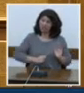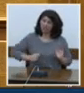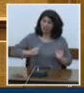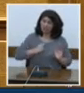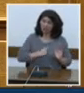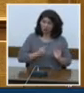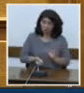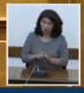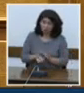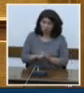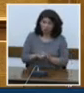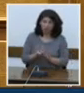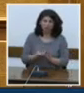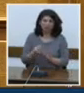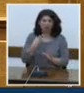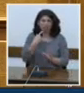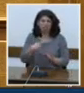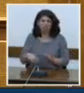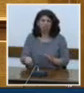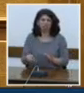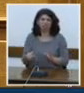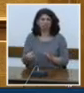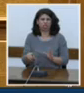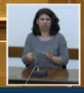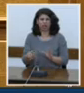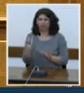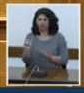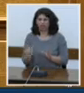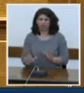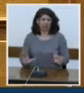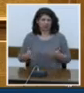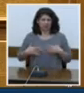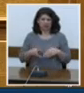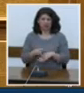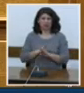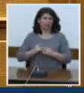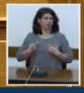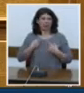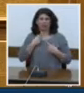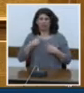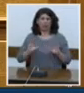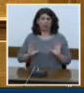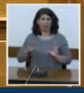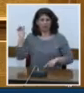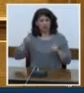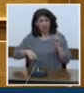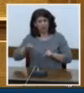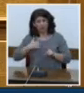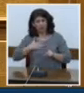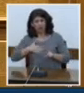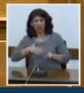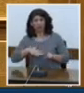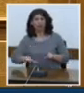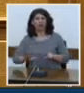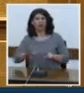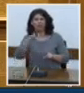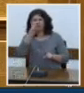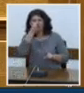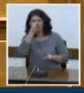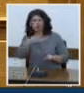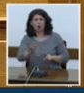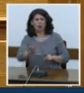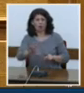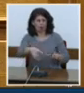πλημμυρίζουν χυδαία σχόλια. Καθώς κάποιοι θέλησαν να πετάξουν στο βρώμικο καλάθι των δικών